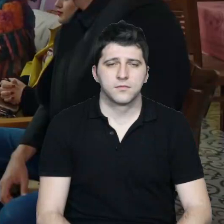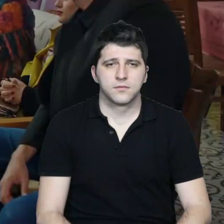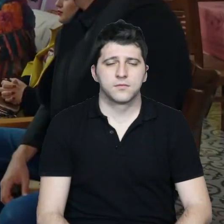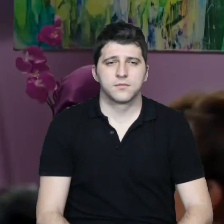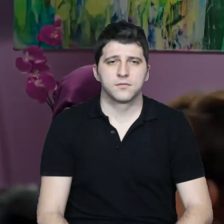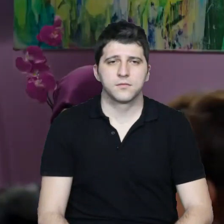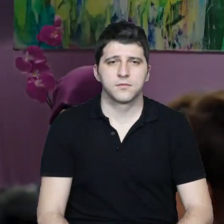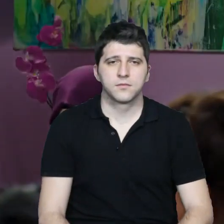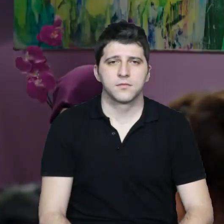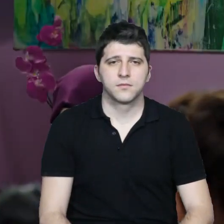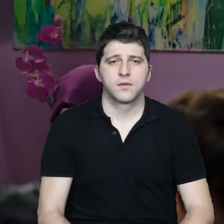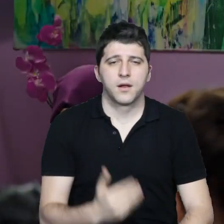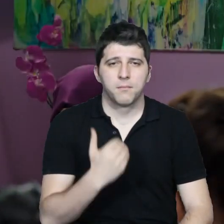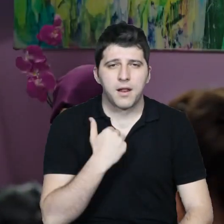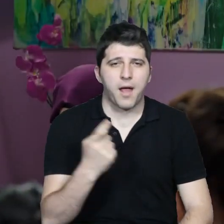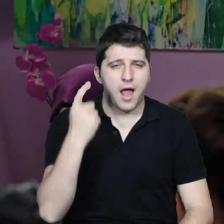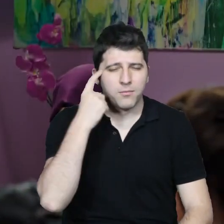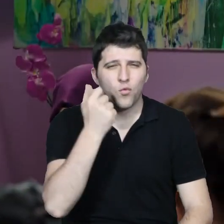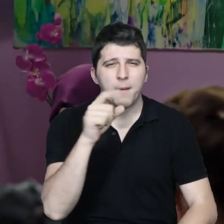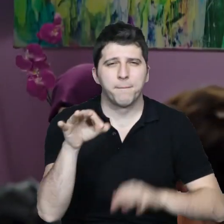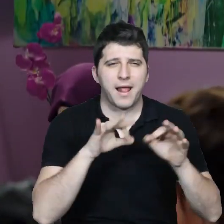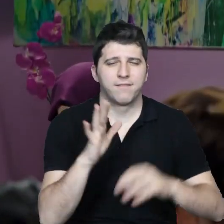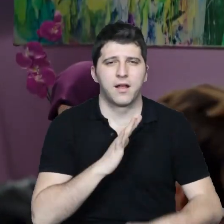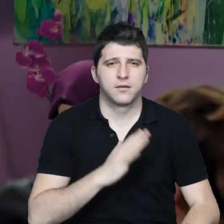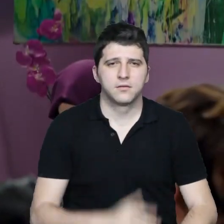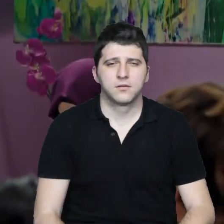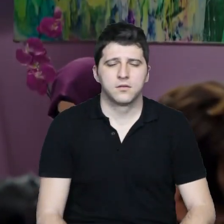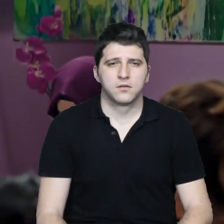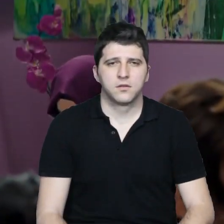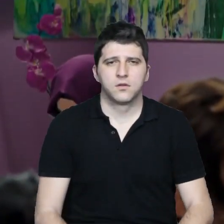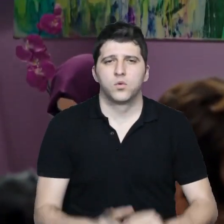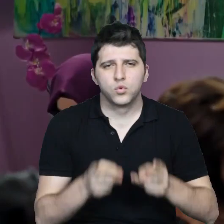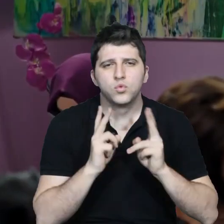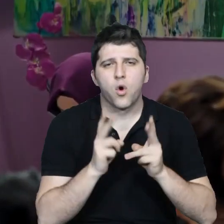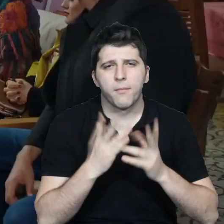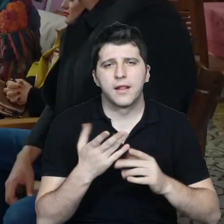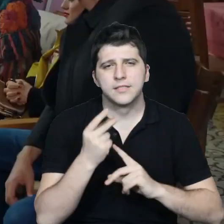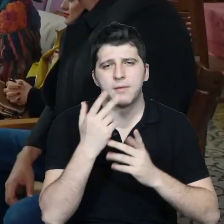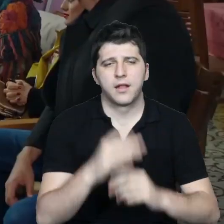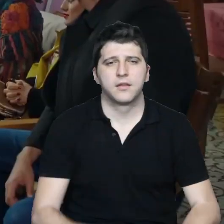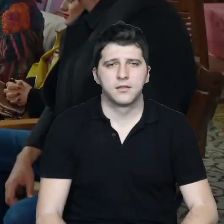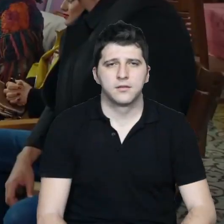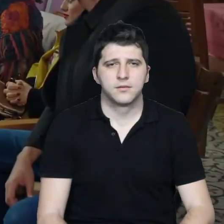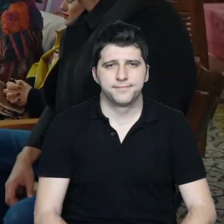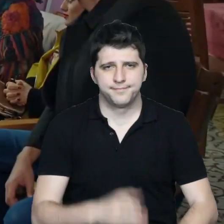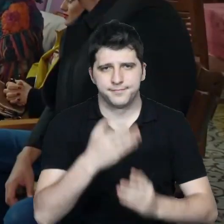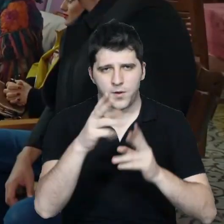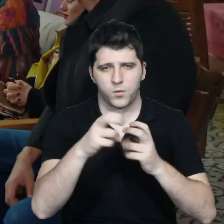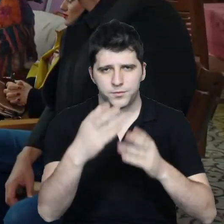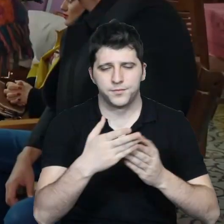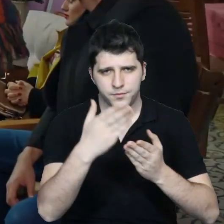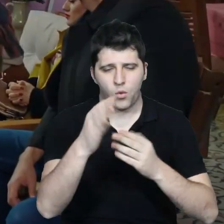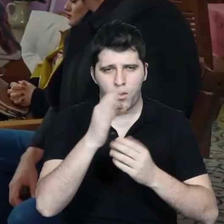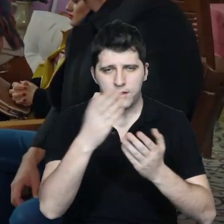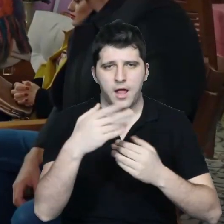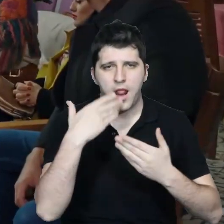Oral'ın yanına seyirtti. Benim aklıma minik bir plan geldi. Gayet normal İsmail. Abi geçer misin? Geç